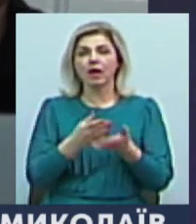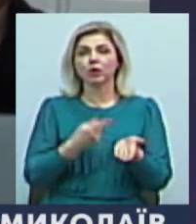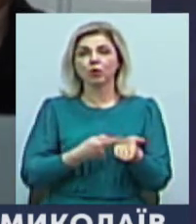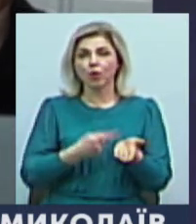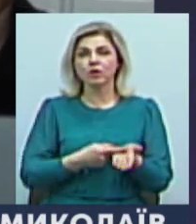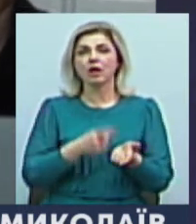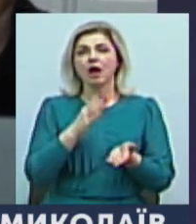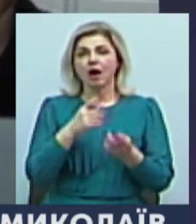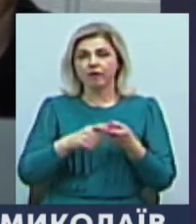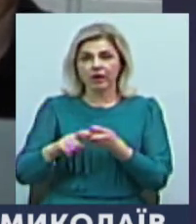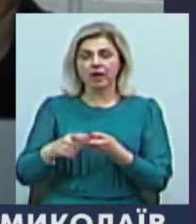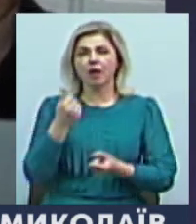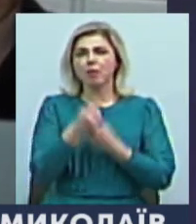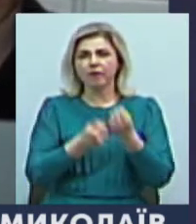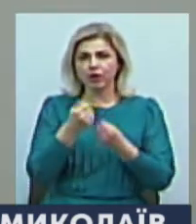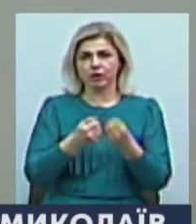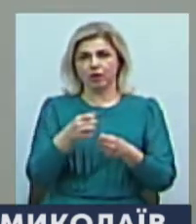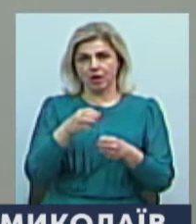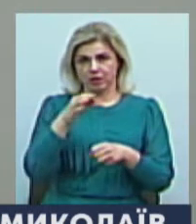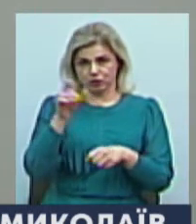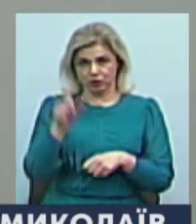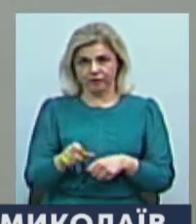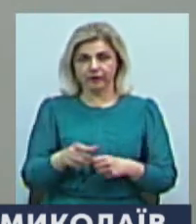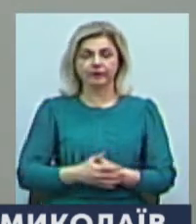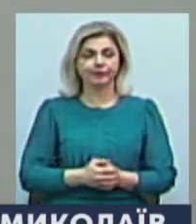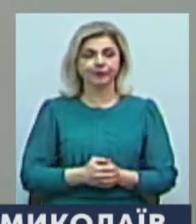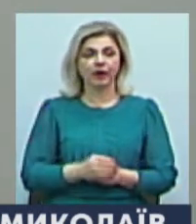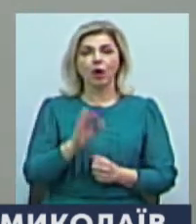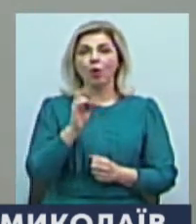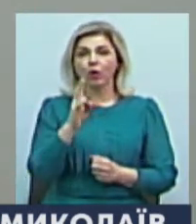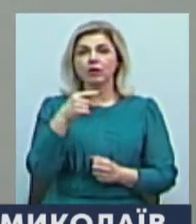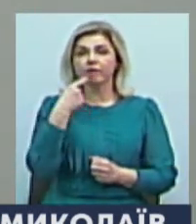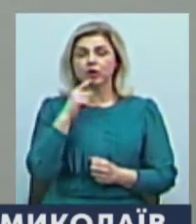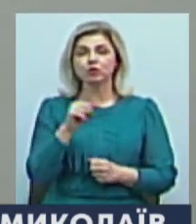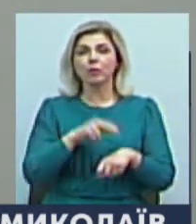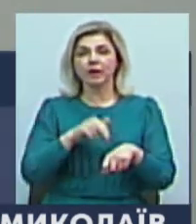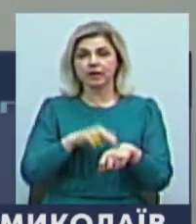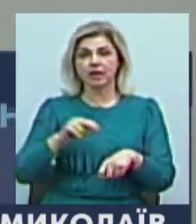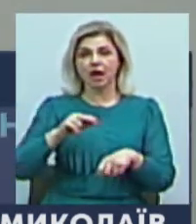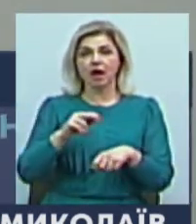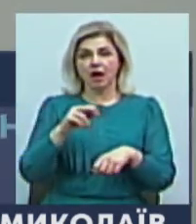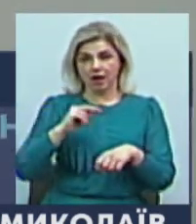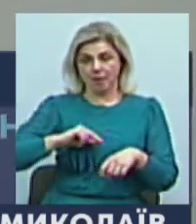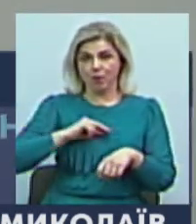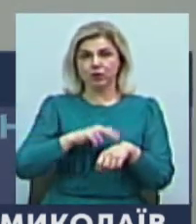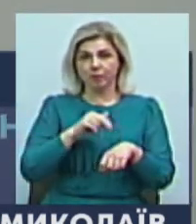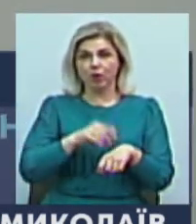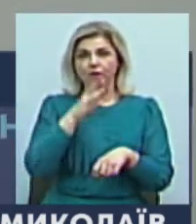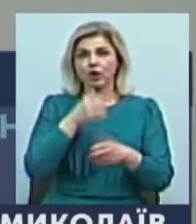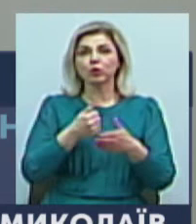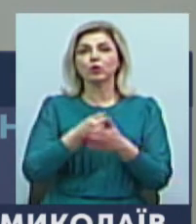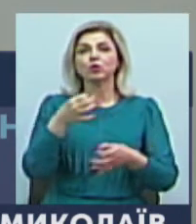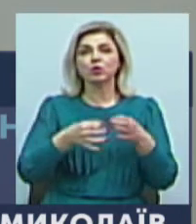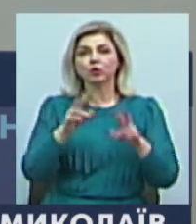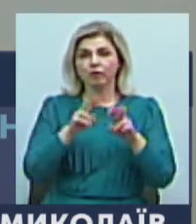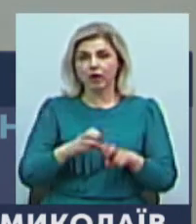отримані внаслідок катувань обвинуваченого. Він каже, що працівники поліції під час досудового розслідування застосовували до його